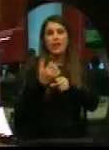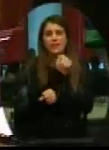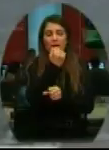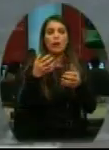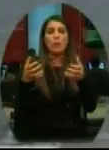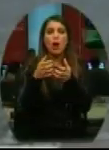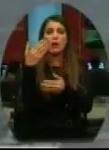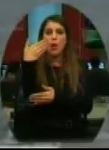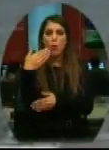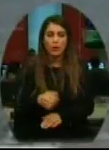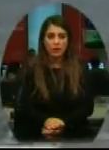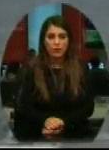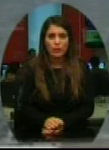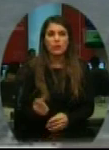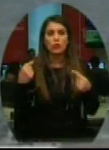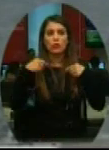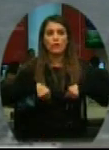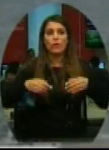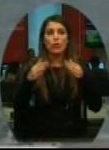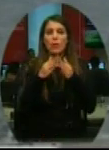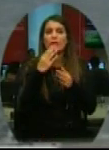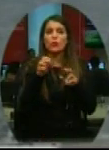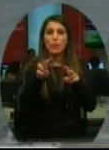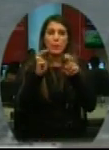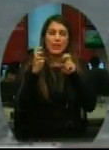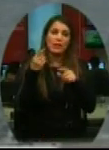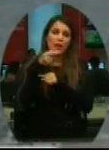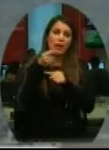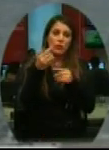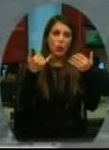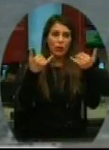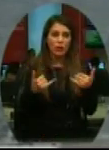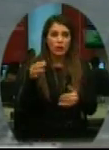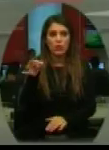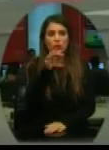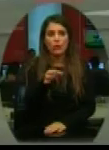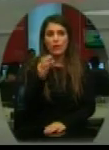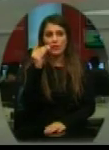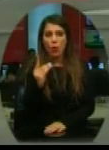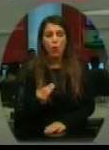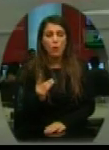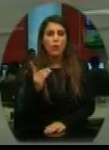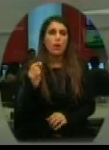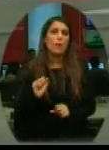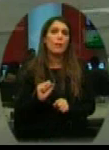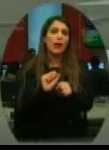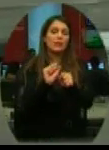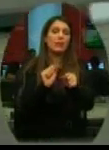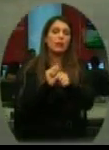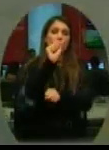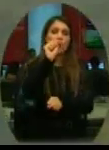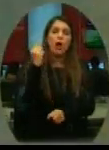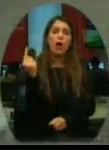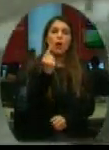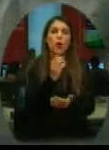הלאומי. יושב ראש הבית היהודי מנצל את הירי הנוכחי על יישובי הדרום מרצועת עזה כדי לחזק את הטענה שכל החלטה על